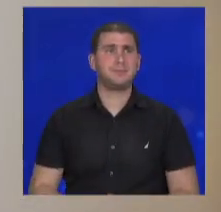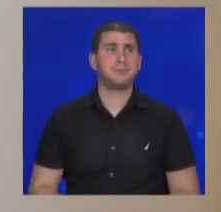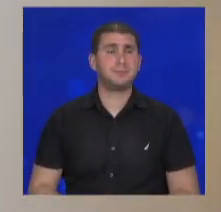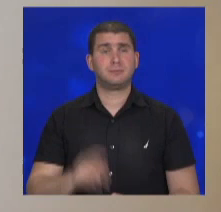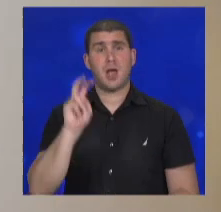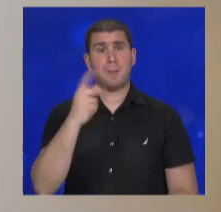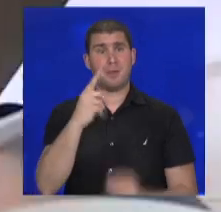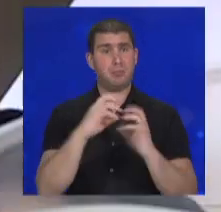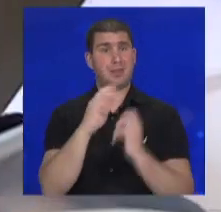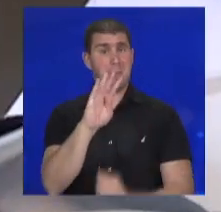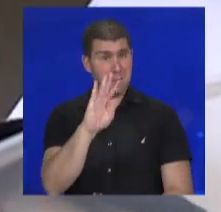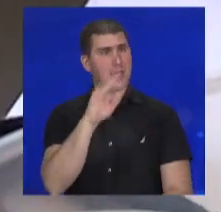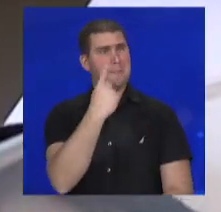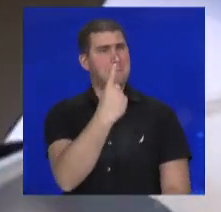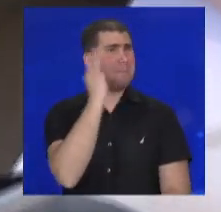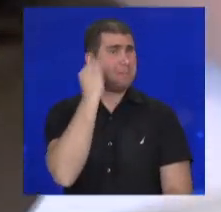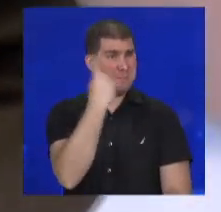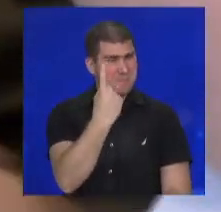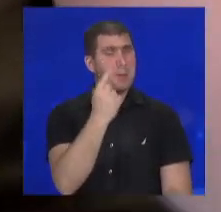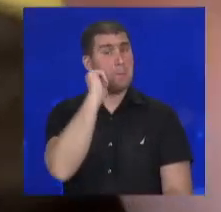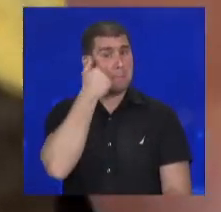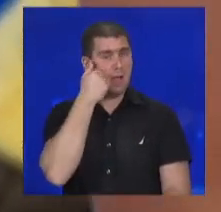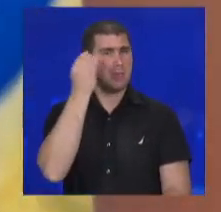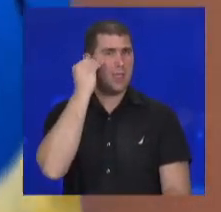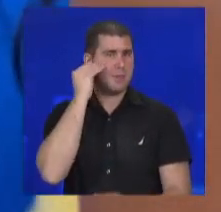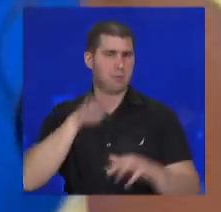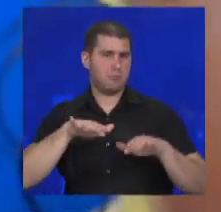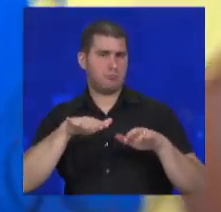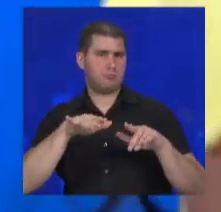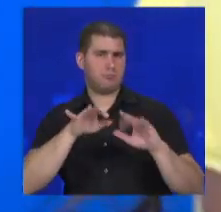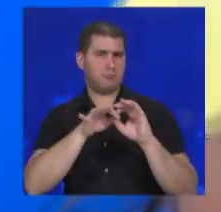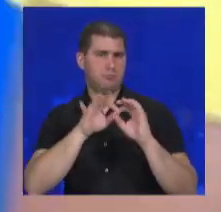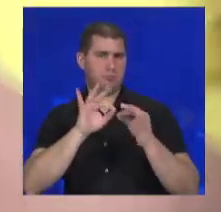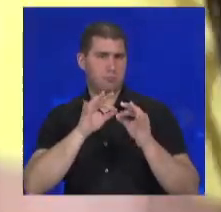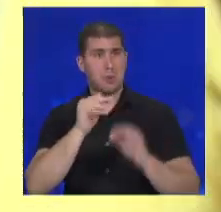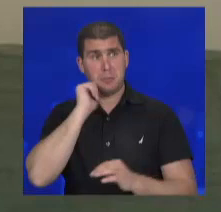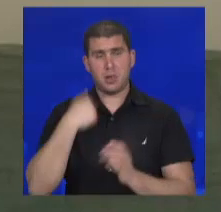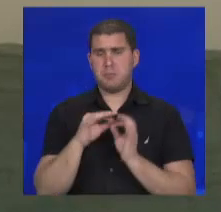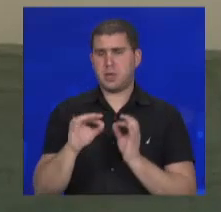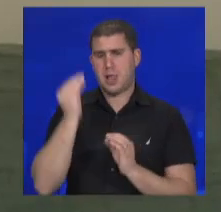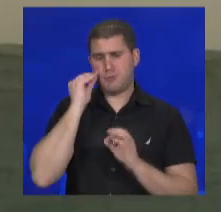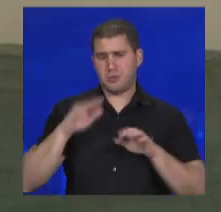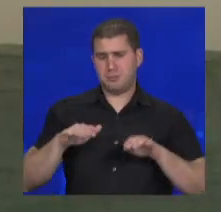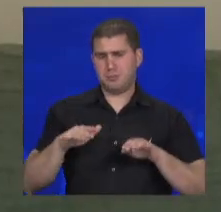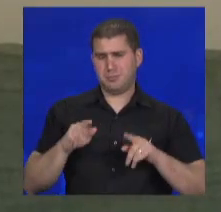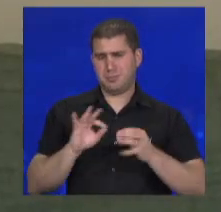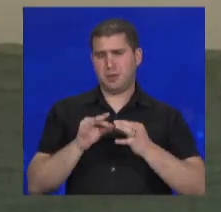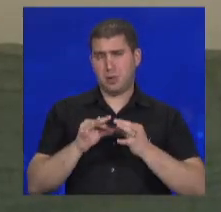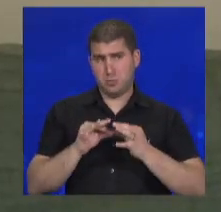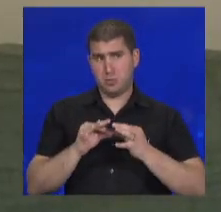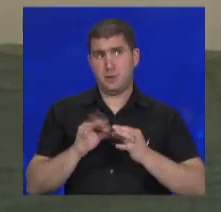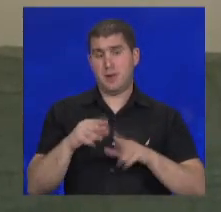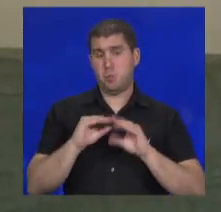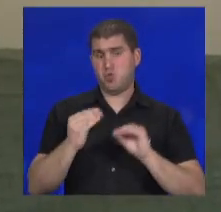רק בכיתה ב' וגם היא, ממחר תלמד מרחוק. מחר אני אתחיל ללמוד מרחוק, והמורה